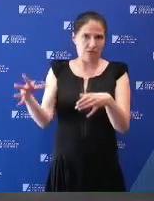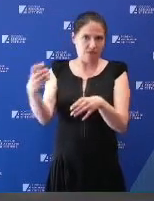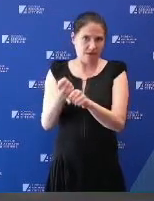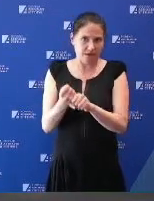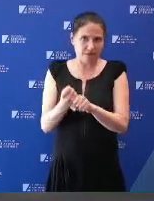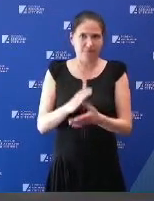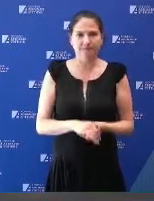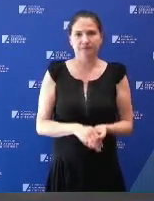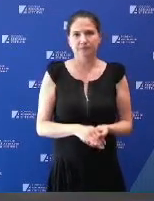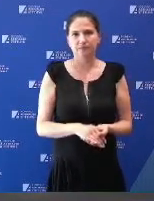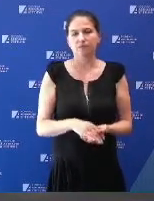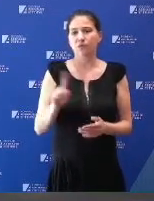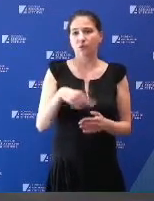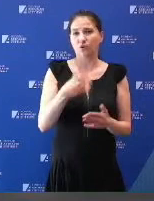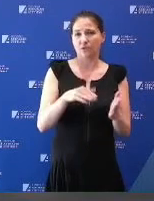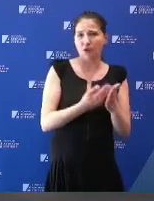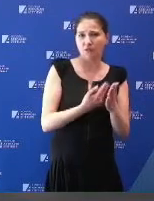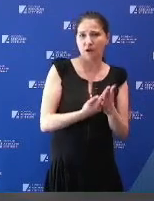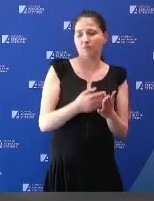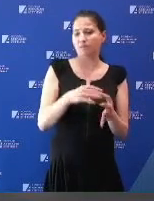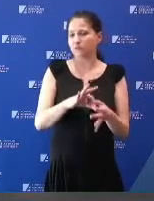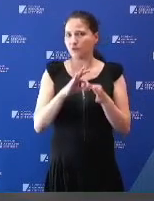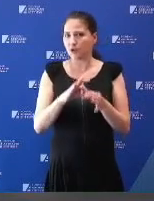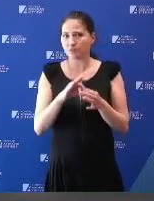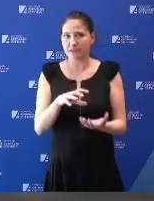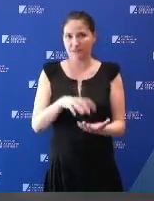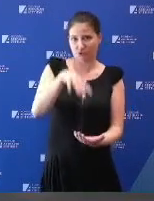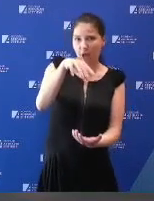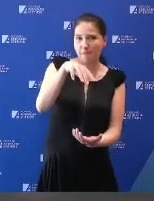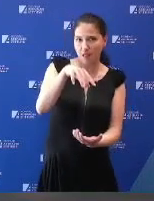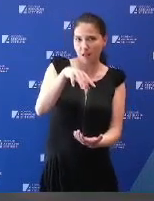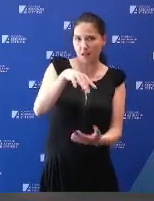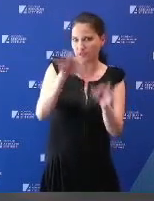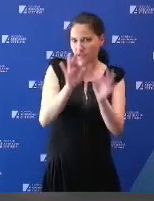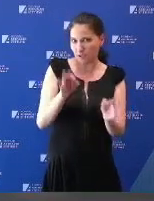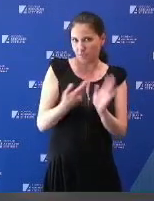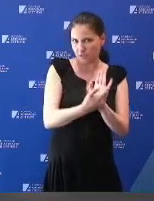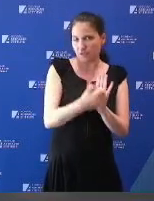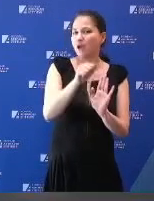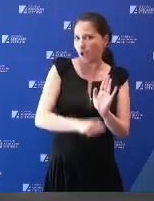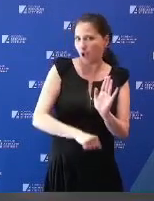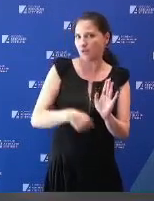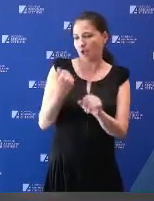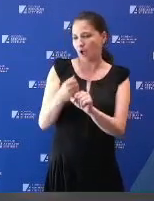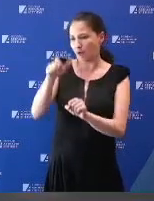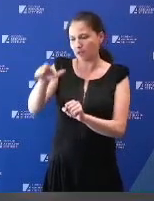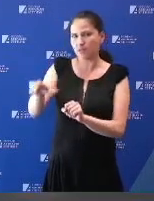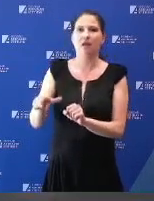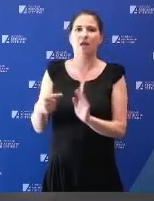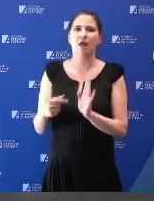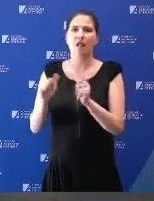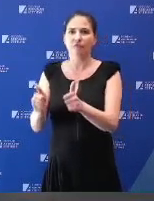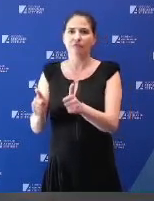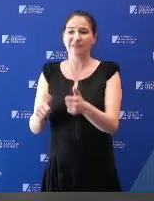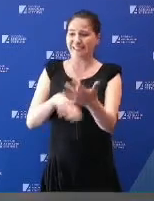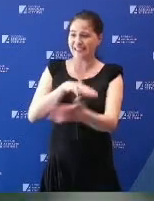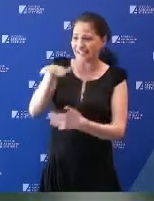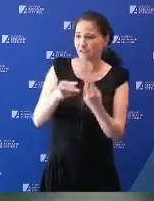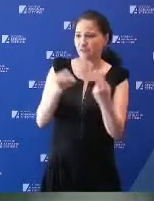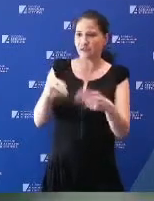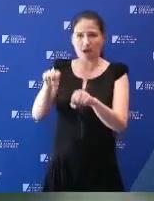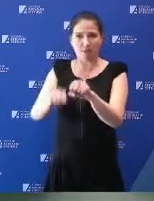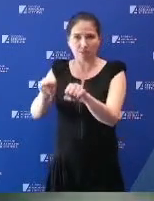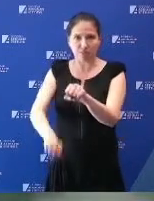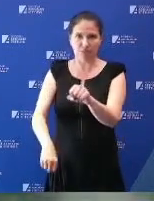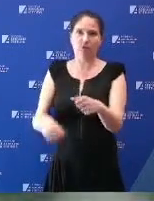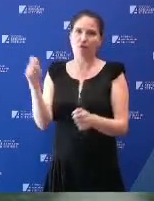den unsere Aufgabenfähigkeiten, Stapel und Strategien bieten, können wir ArbeitnehmerInnen helfen, Krisen und Unterbrechungen zu überstehen. Wir können